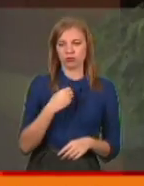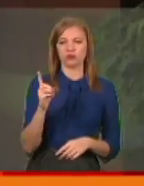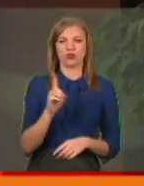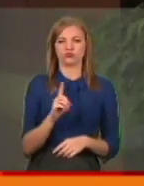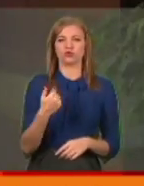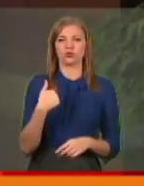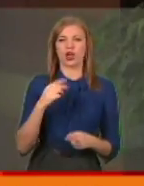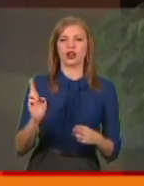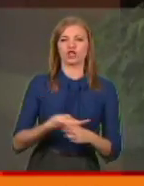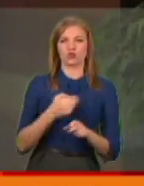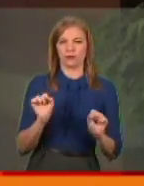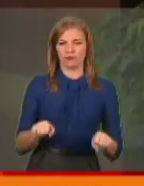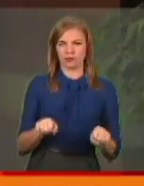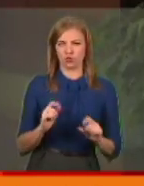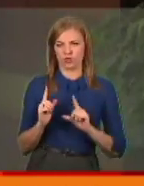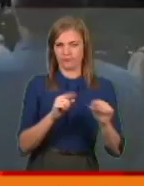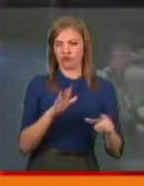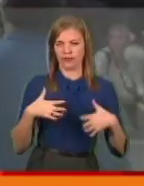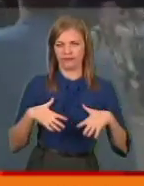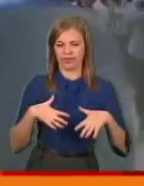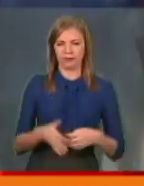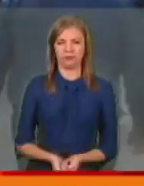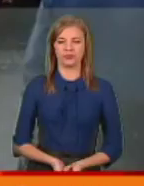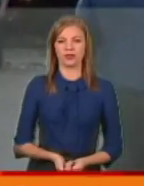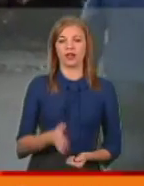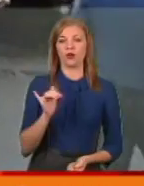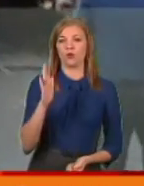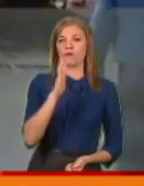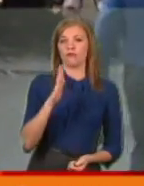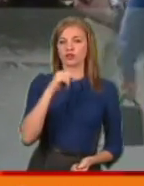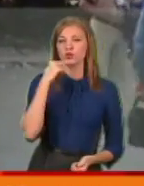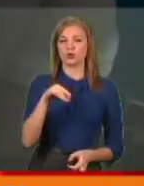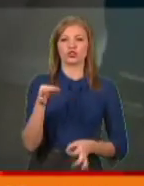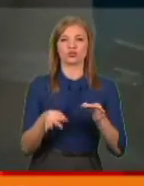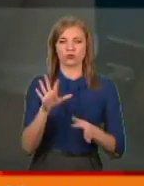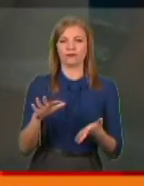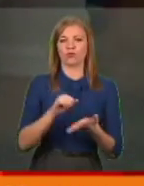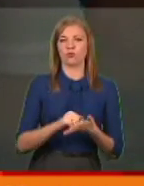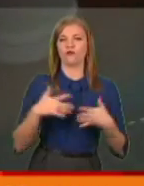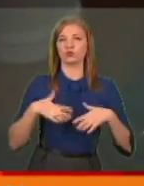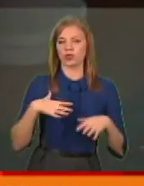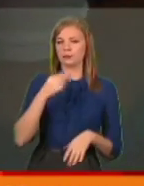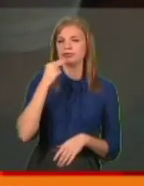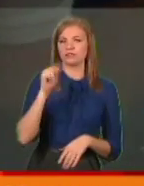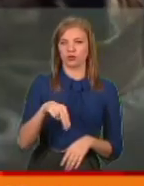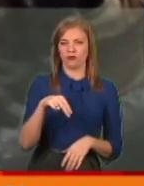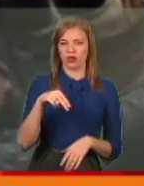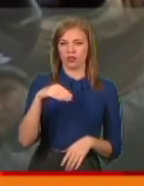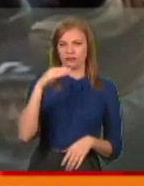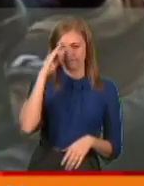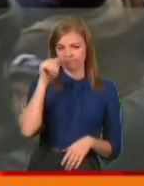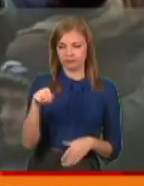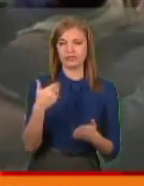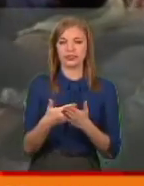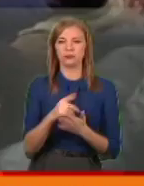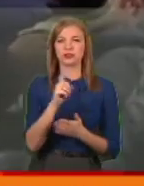що я лишен можливості в'їжджати в Крим. Нагадаю, у вересні російські суди в окупованому Криму звинуватили Ахтема Чийгоза за